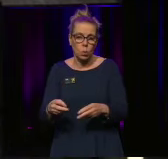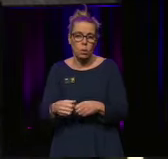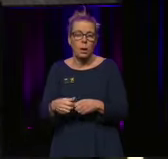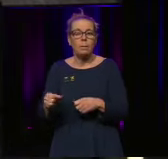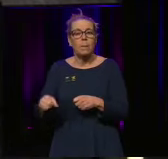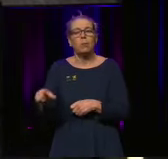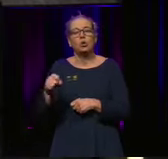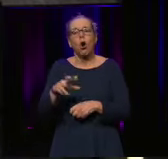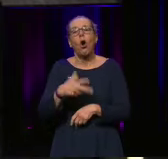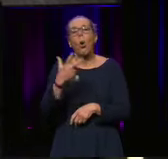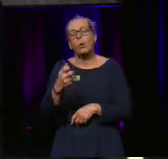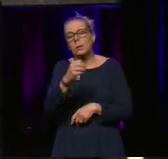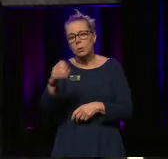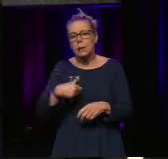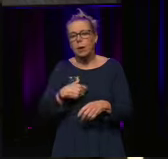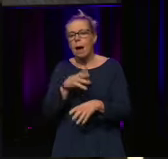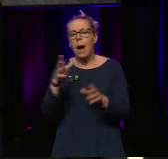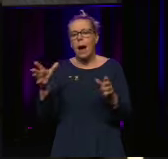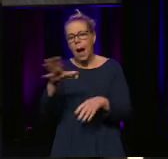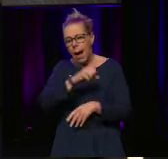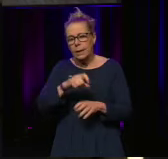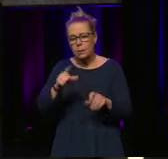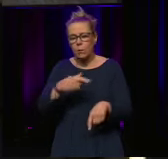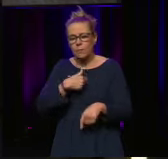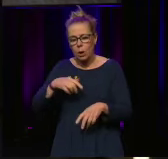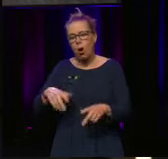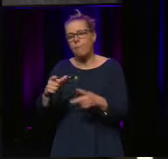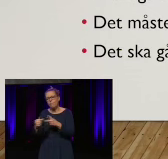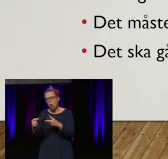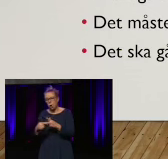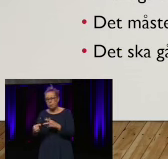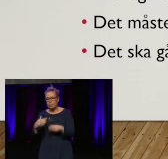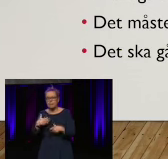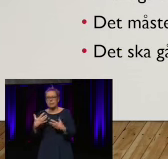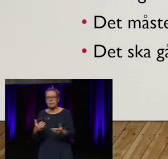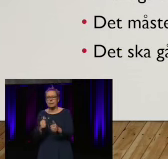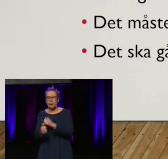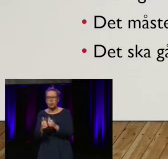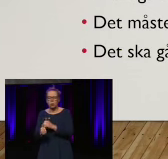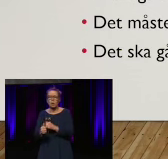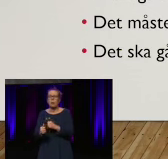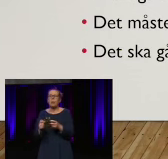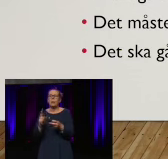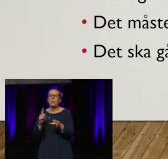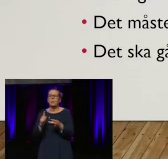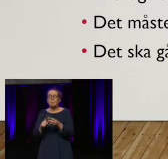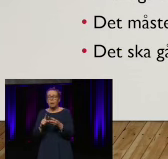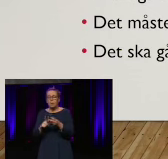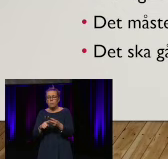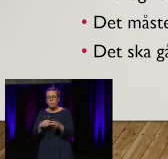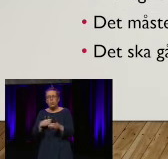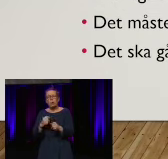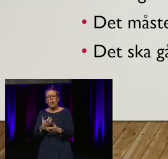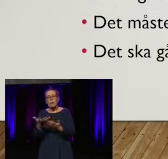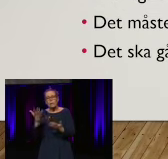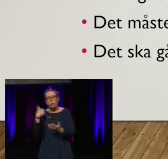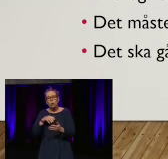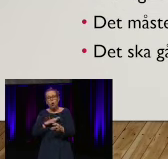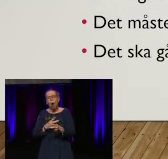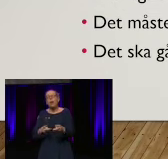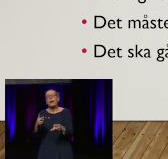valda riksdagsledamöter. Och dessutom så ska man inte kunna ha ett extra val